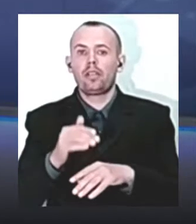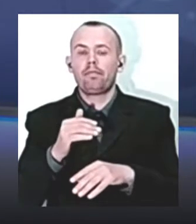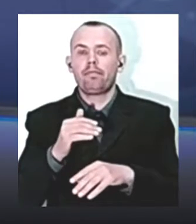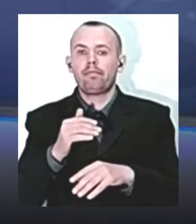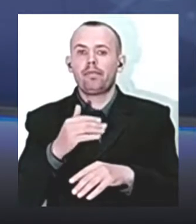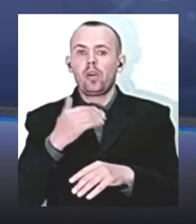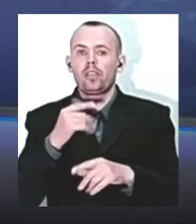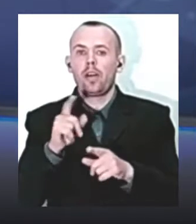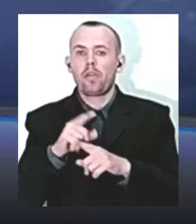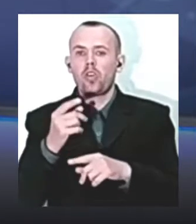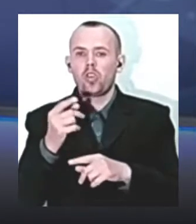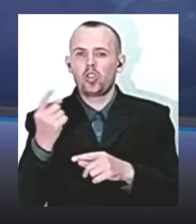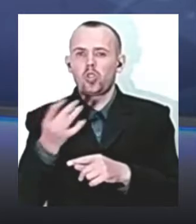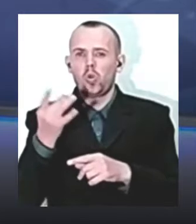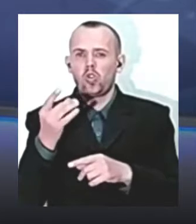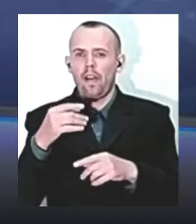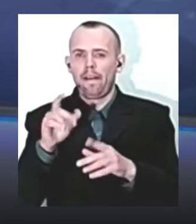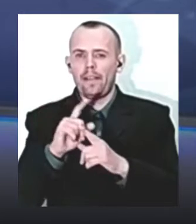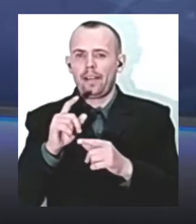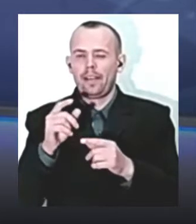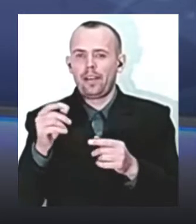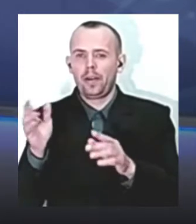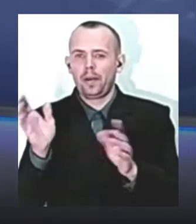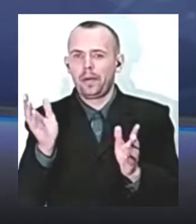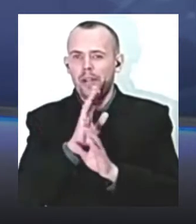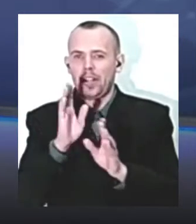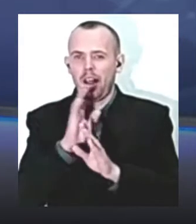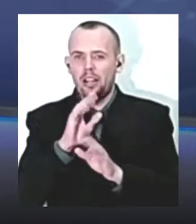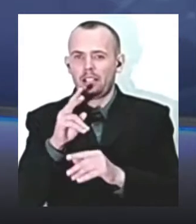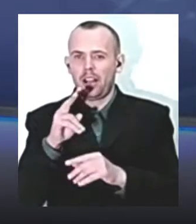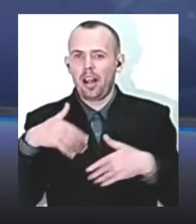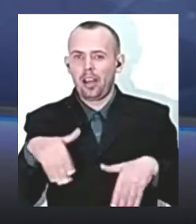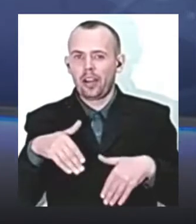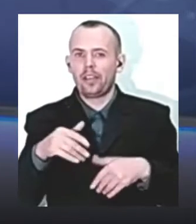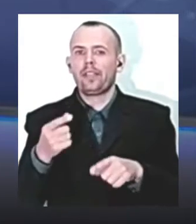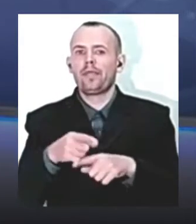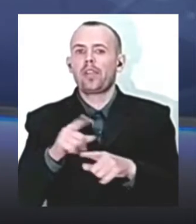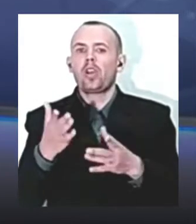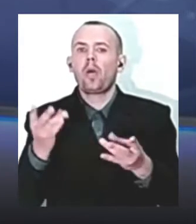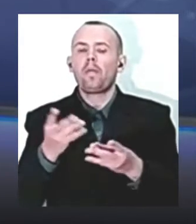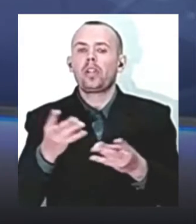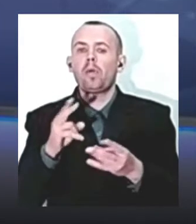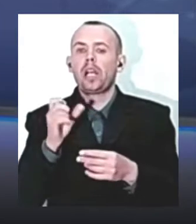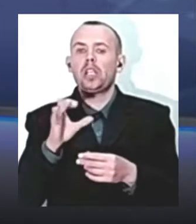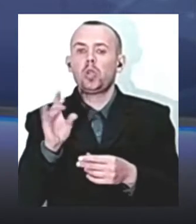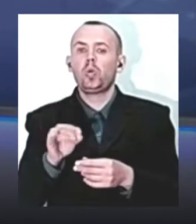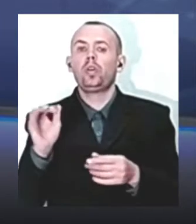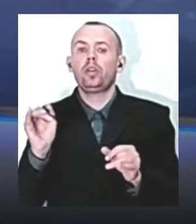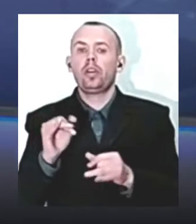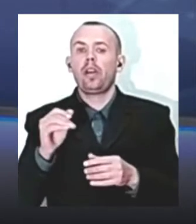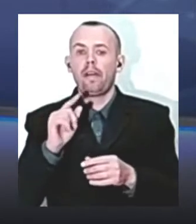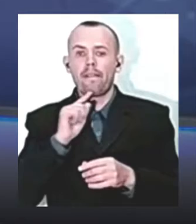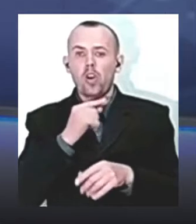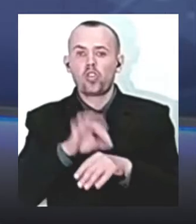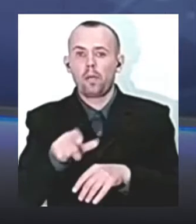штучних вентиляціях легень, апаратах, багато, які потребують кисню, і важкі пацієнти